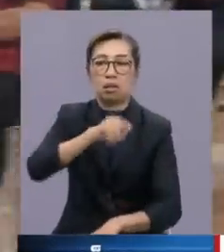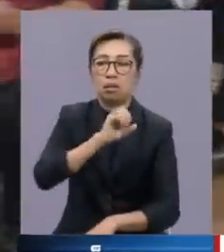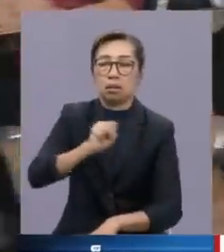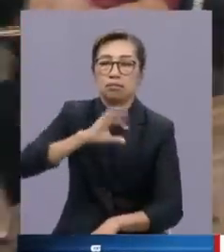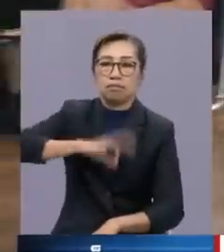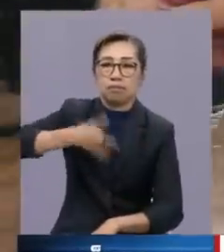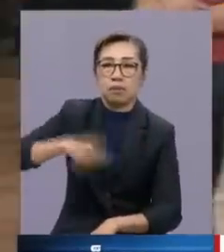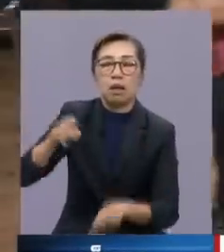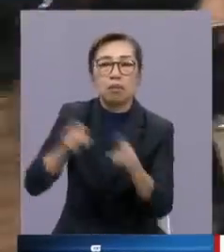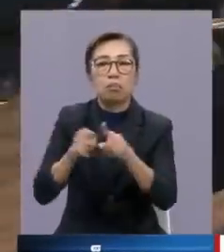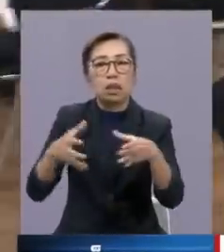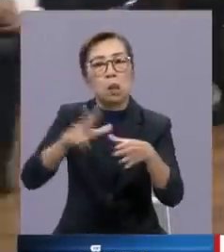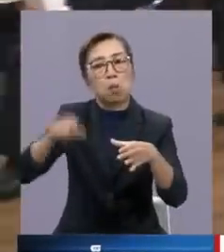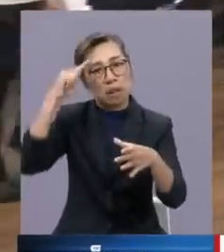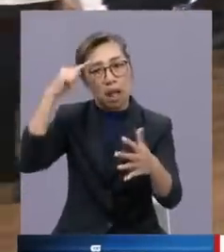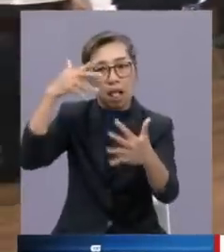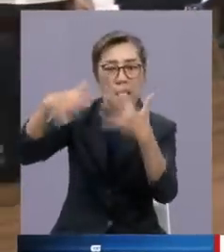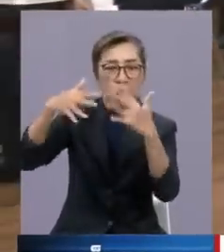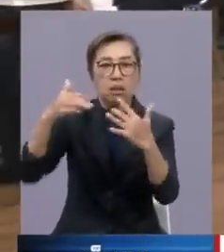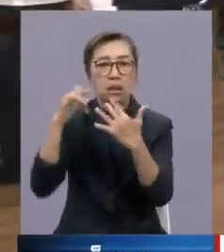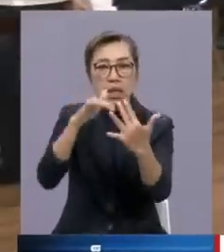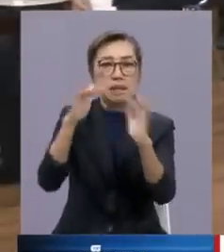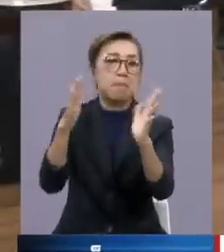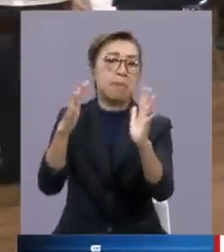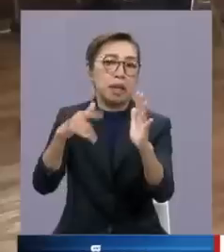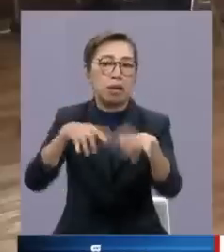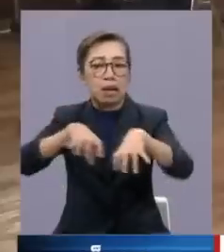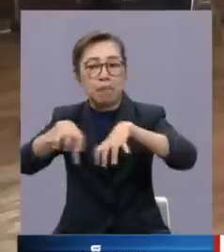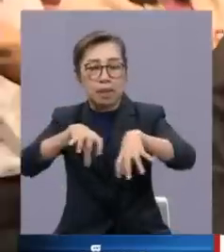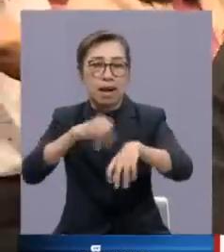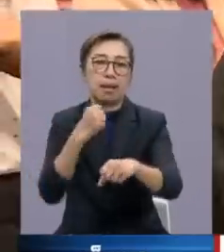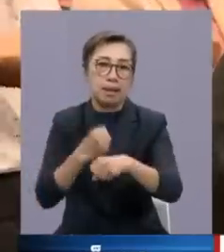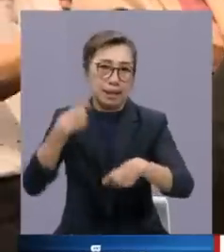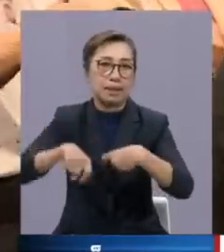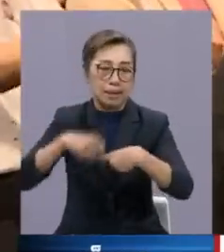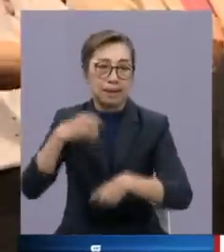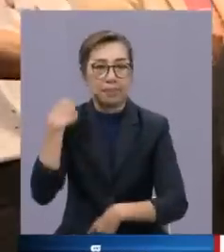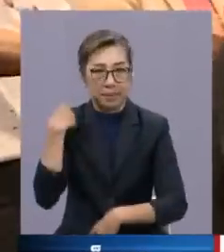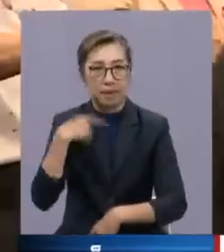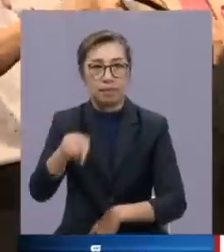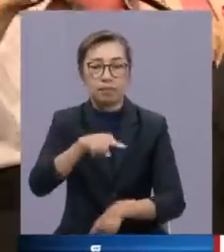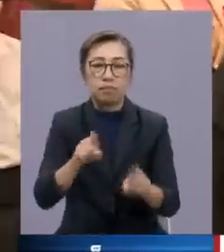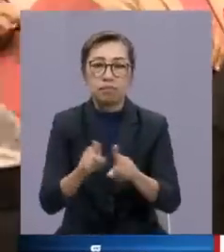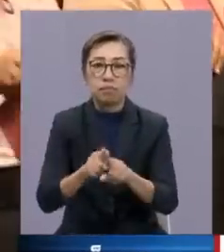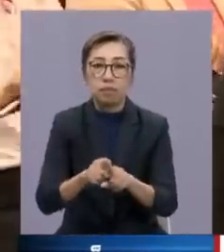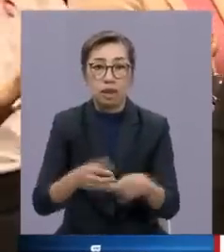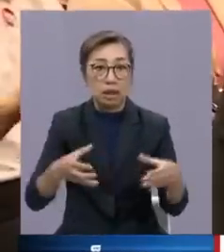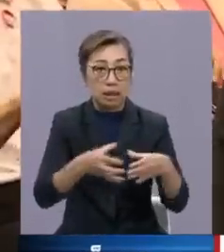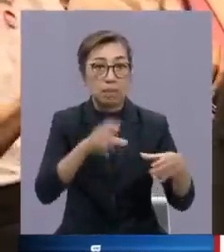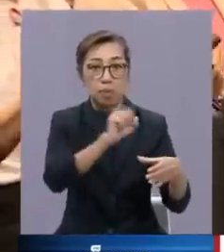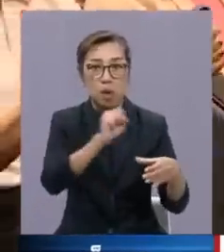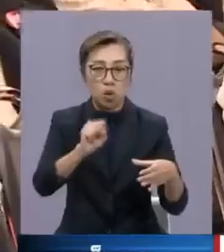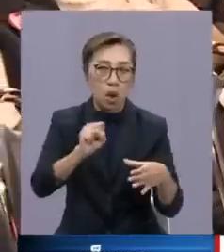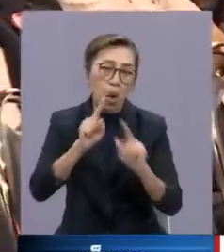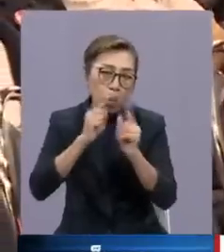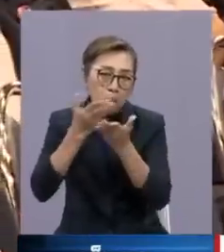การสื่อสารเนี่ยมันขาดไปนะฮะต่อการบริหารงานในพรรคพอสมควรแรงต่อรองของทีมสสเนี่ยอาจ